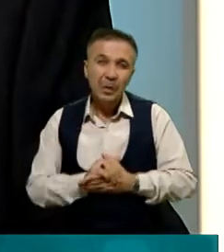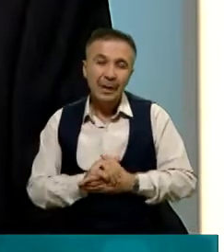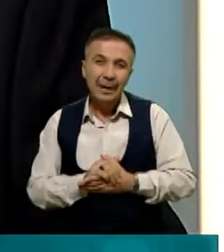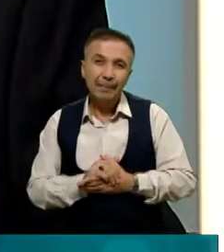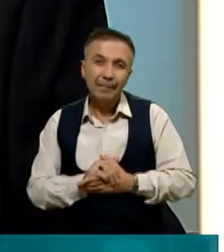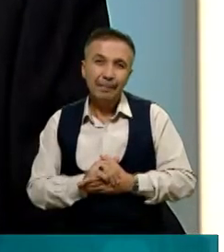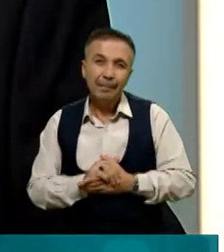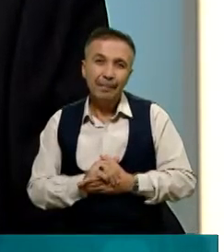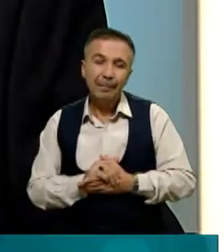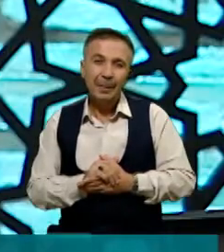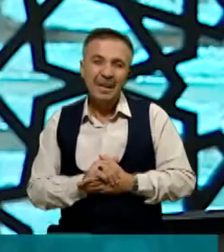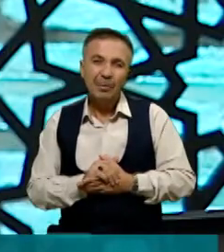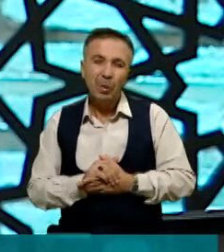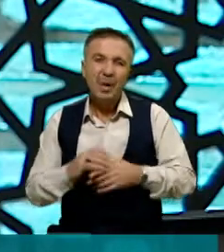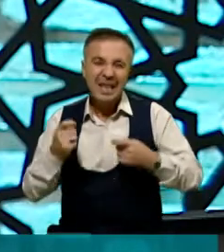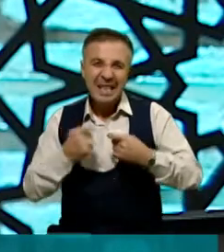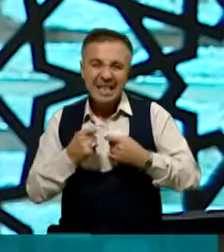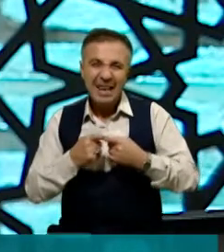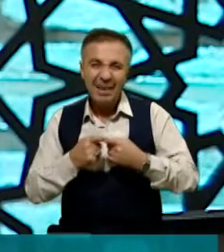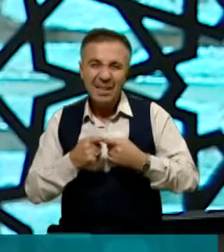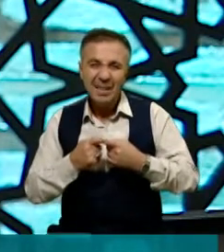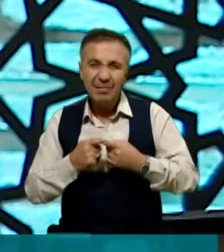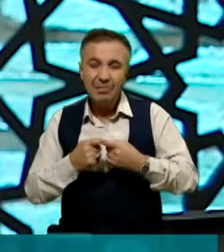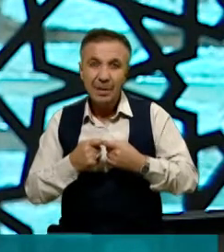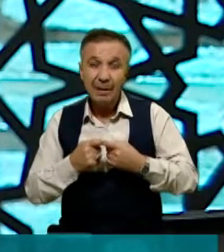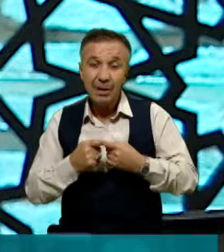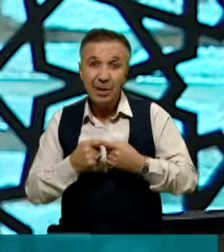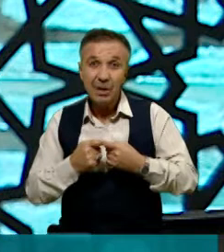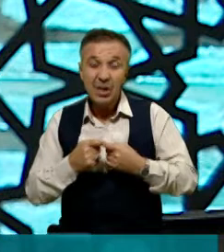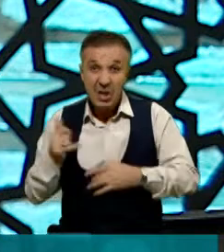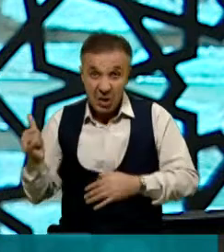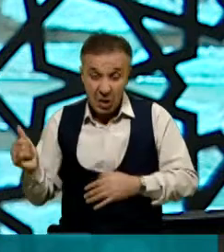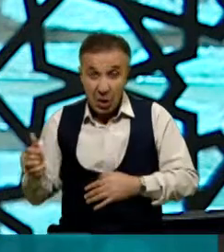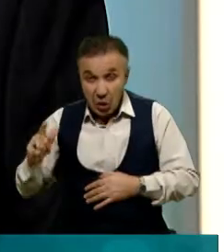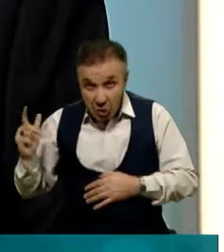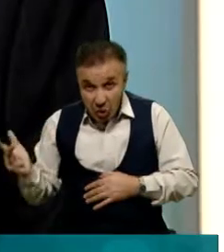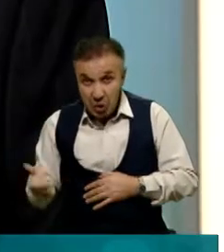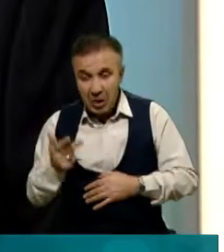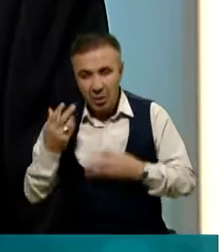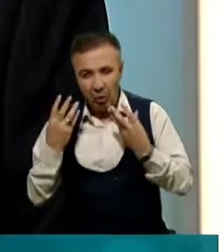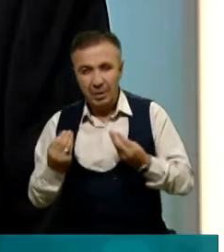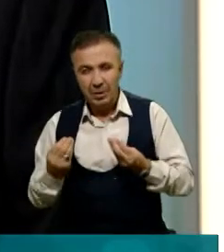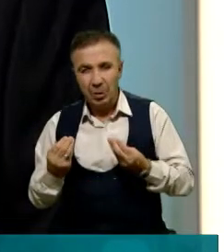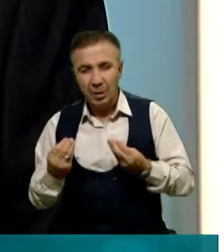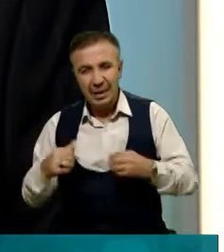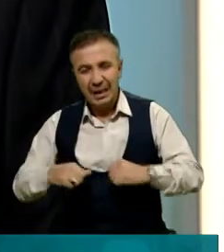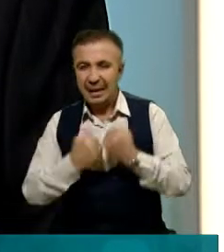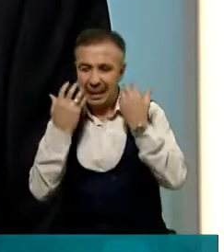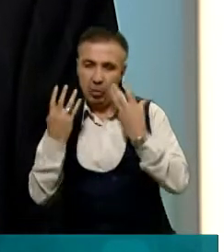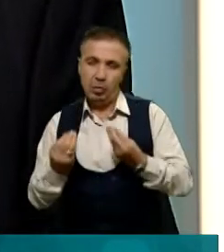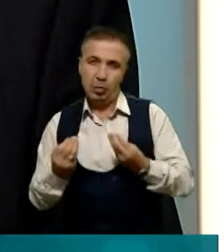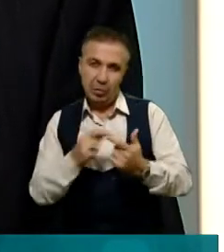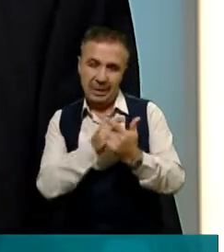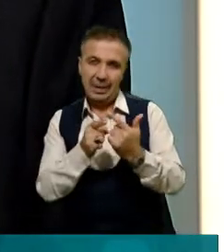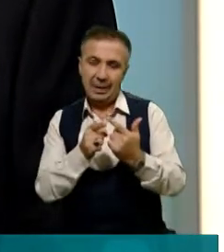12 bu başın yoğunluğundan Evet bunun dışında bizim fıkıh kitaplarımız bırakın